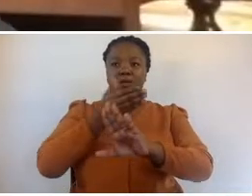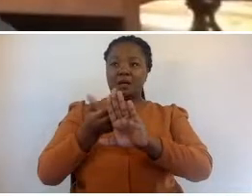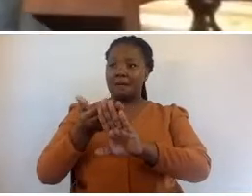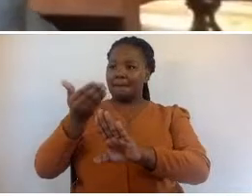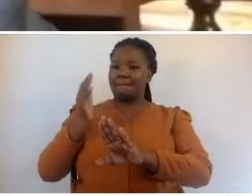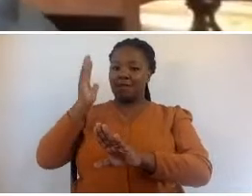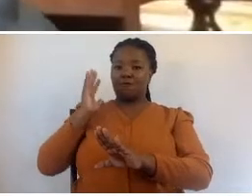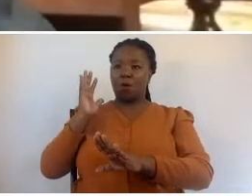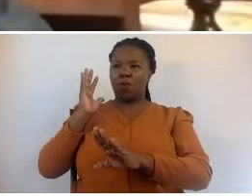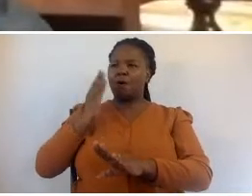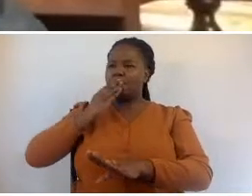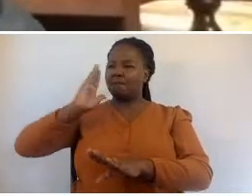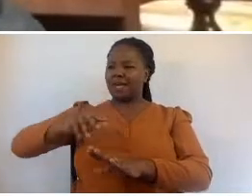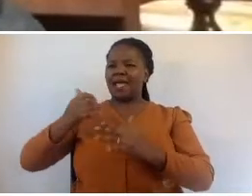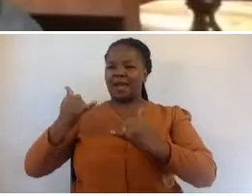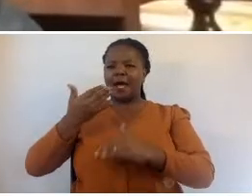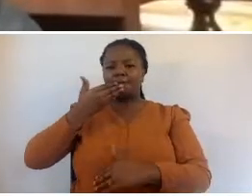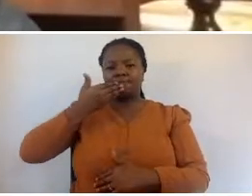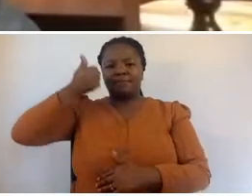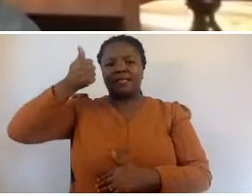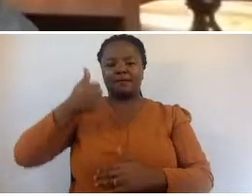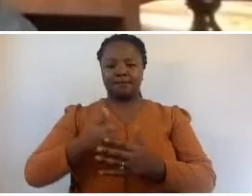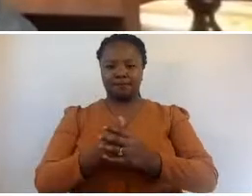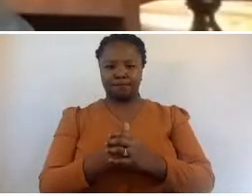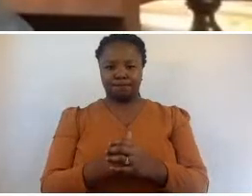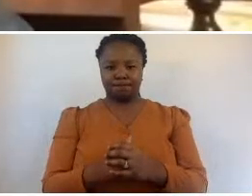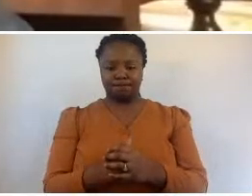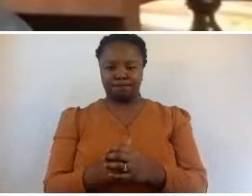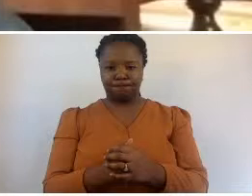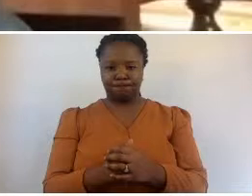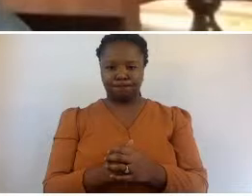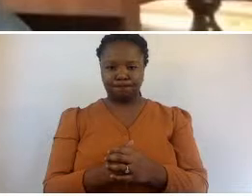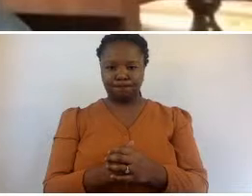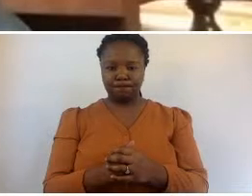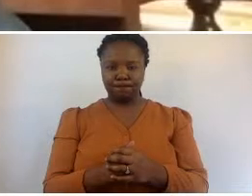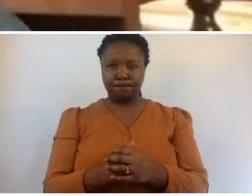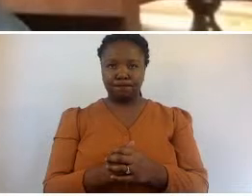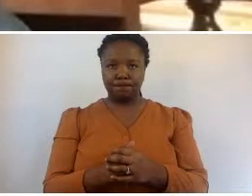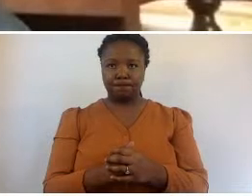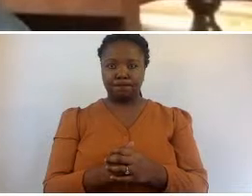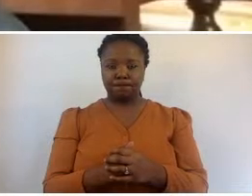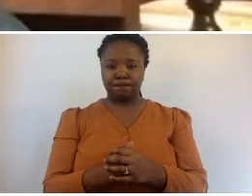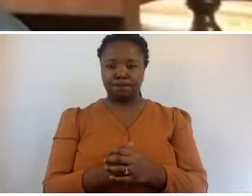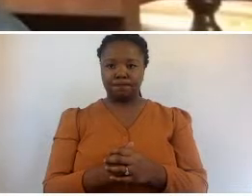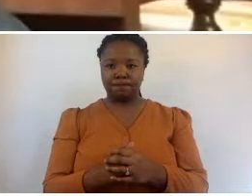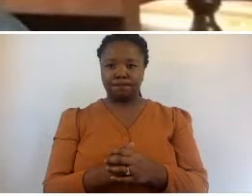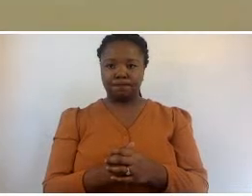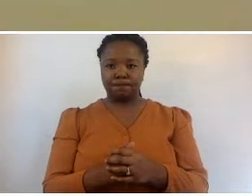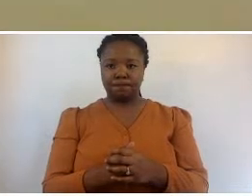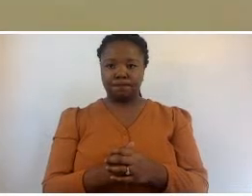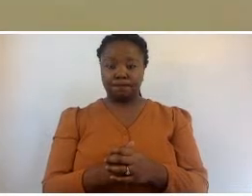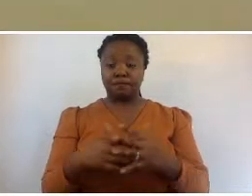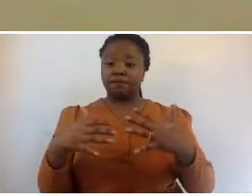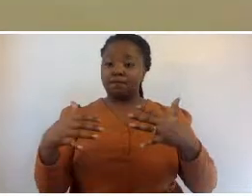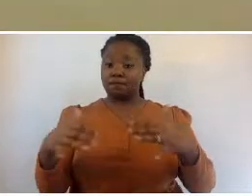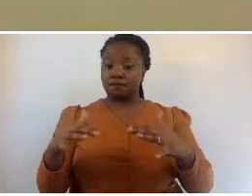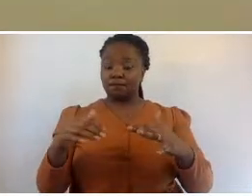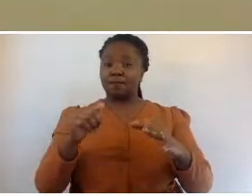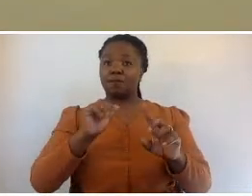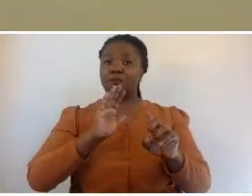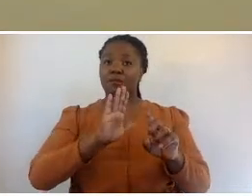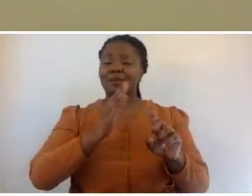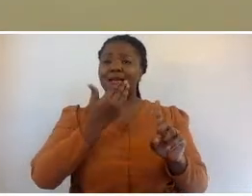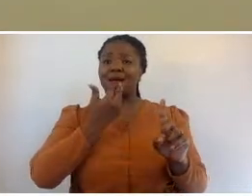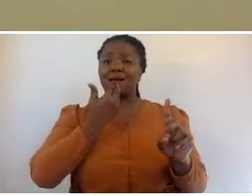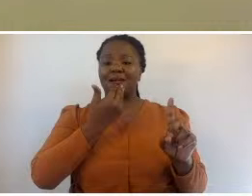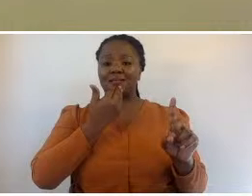rapport à la situation antérieure, grâce notamment à nos efforts de lobbying, de pression, et pour assurer la sécurité de l'emploi. Merci,